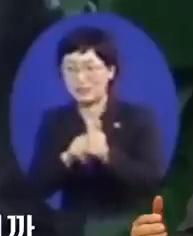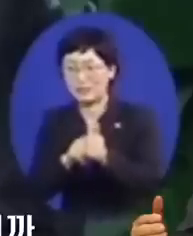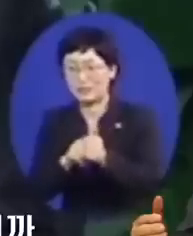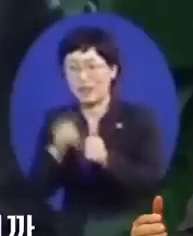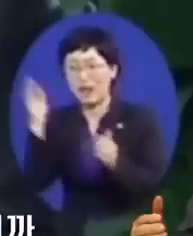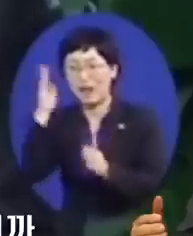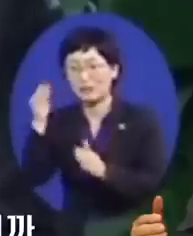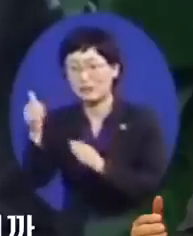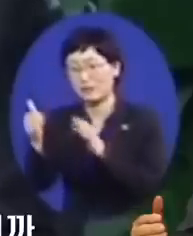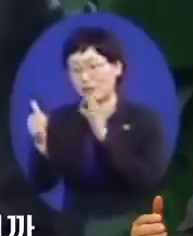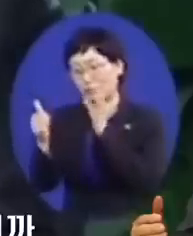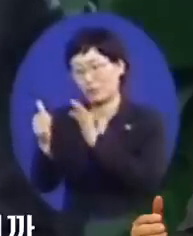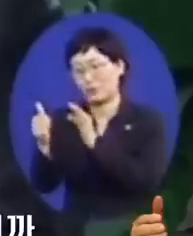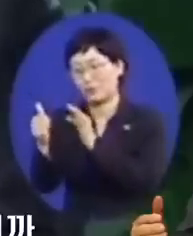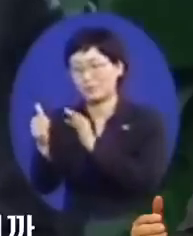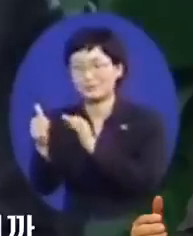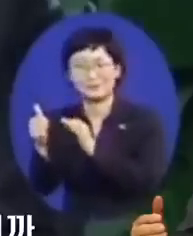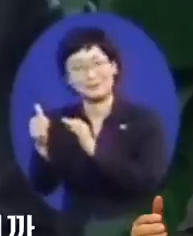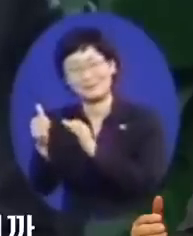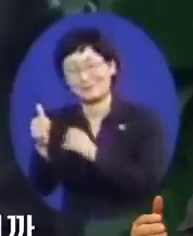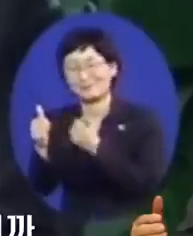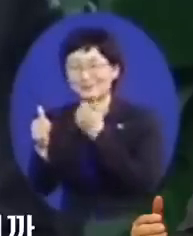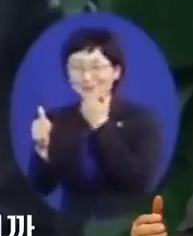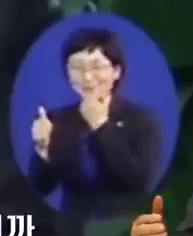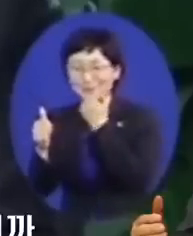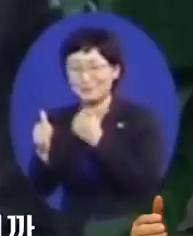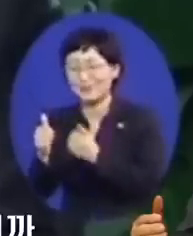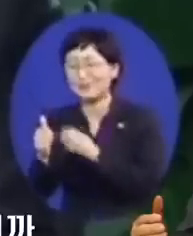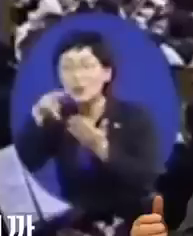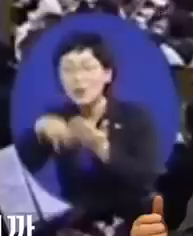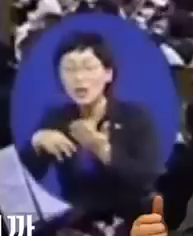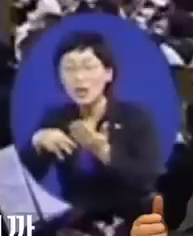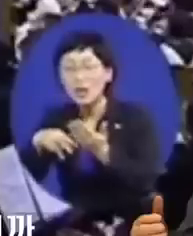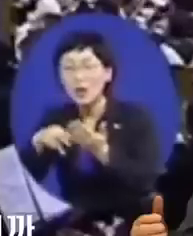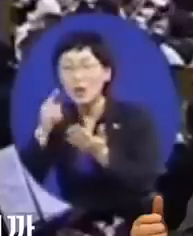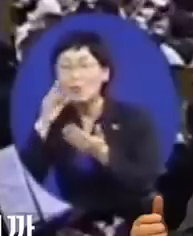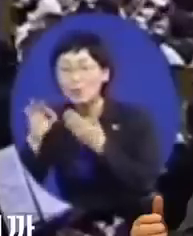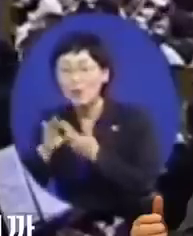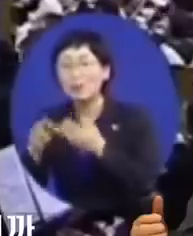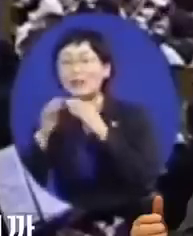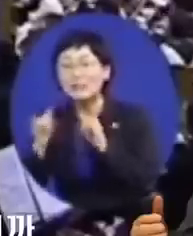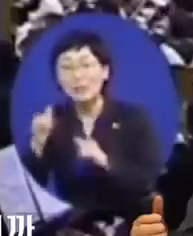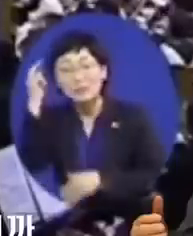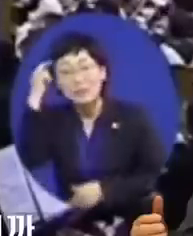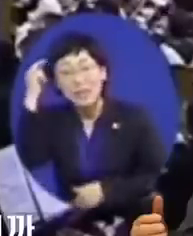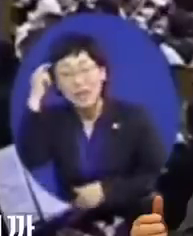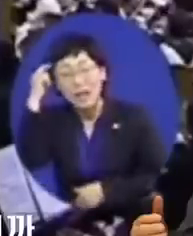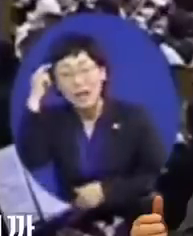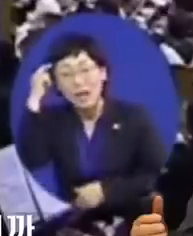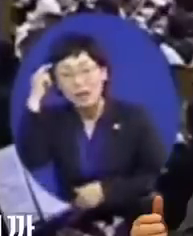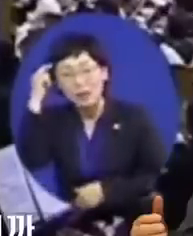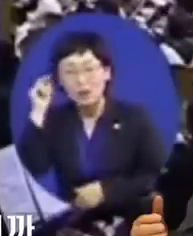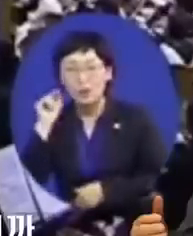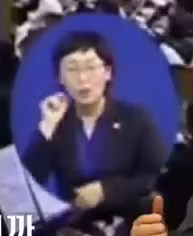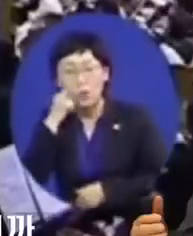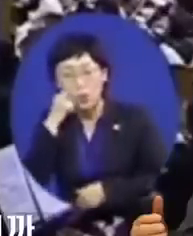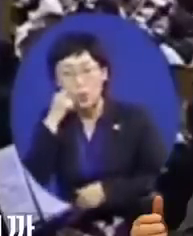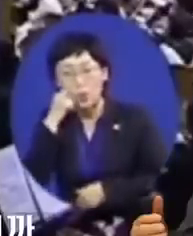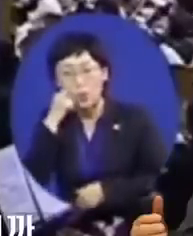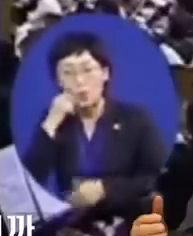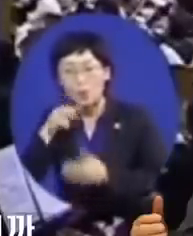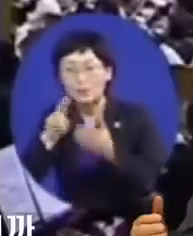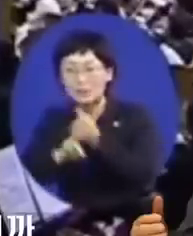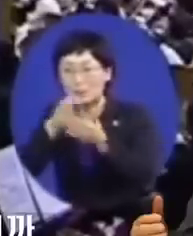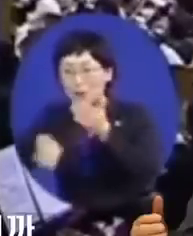보고 고개를 슬슬 이 사람아, 성경의 사람의 이성으로 받아들이기 어려운 기적들을 다 제한다면 꼭